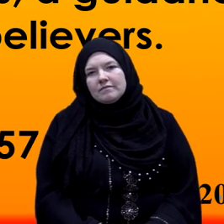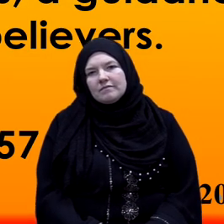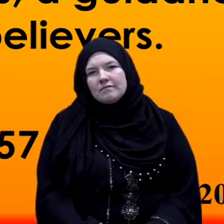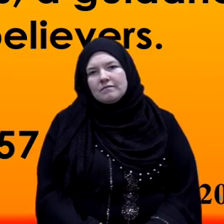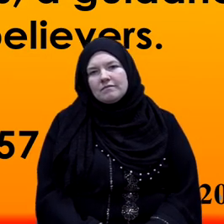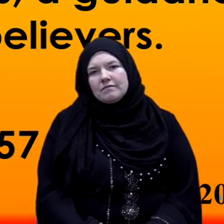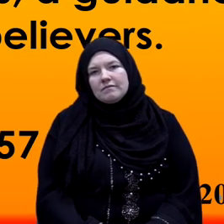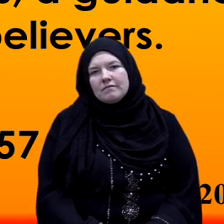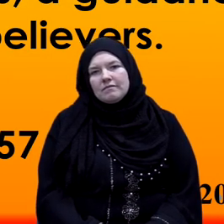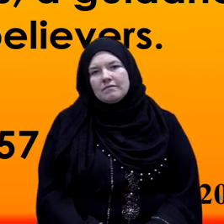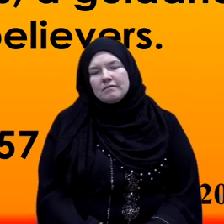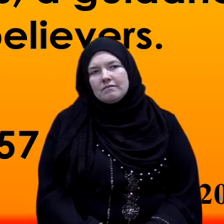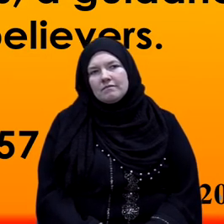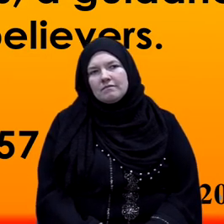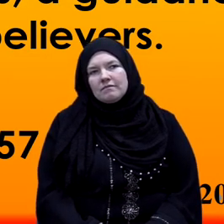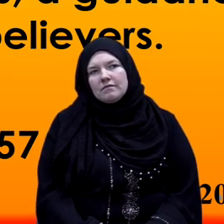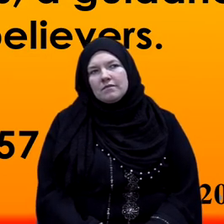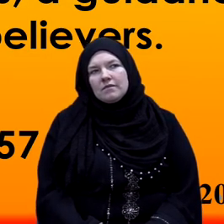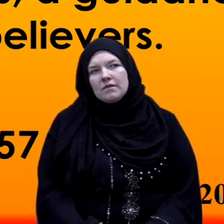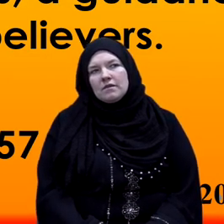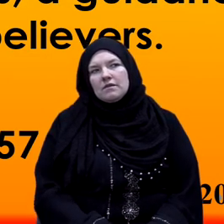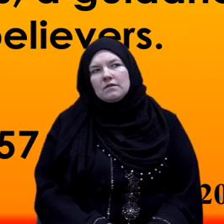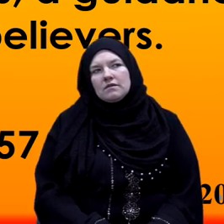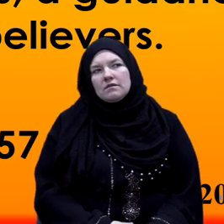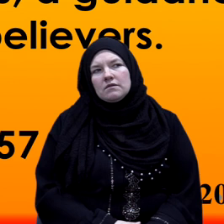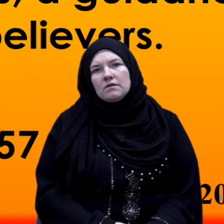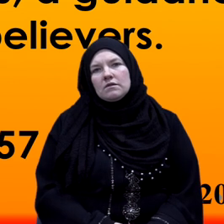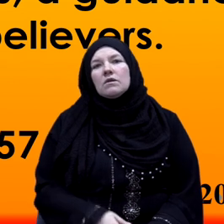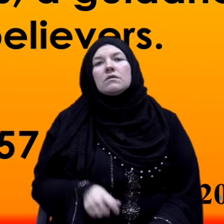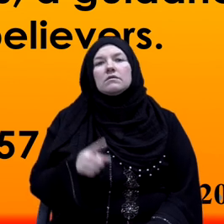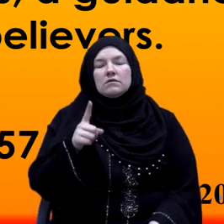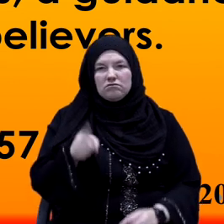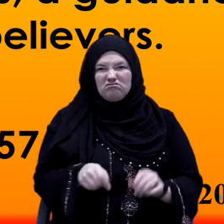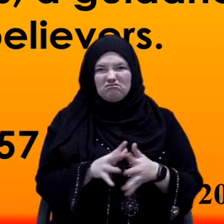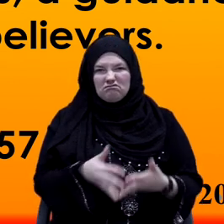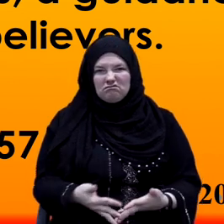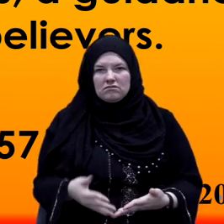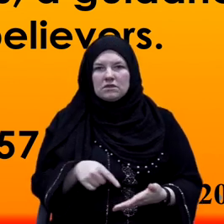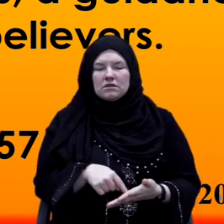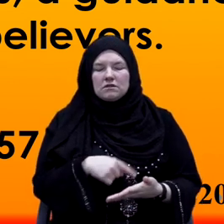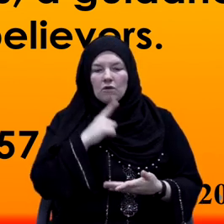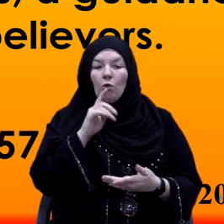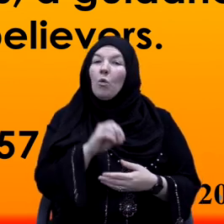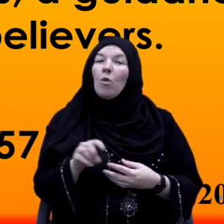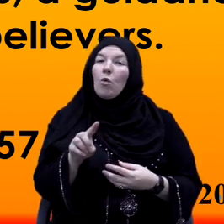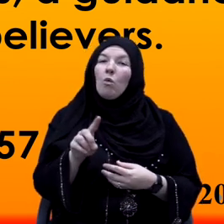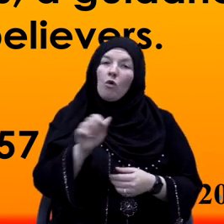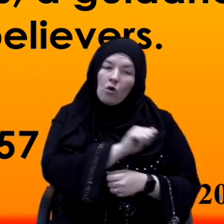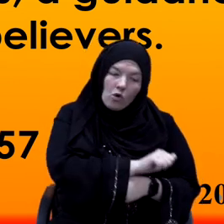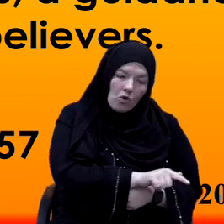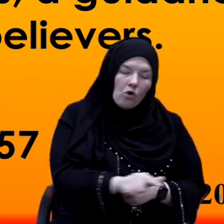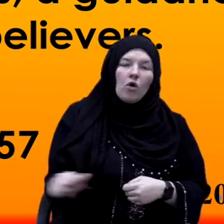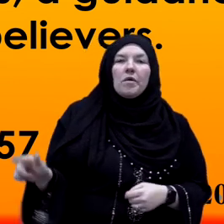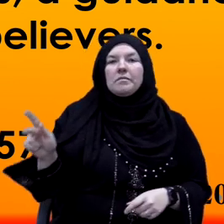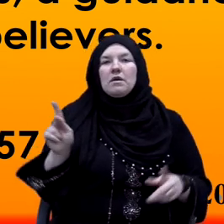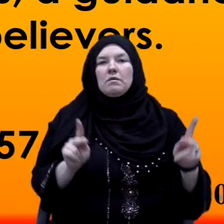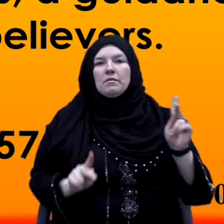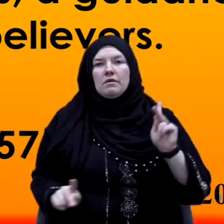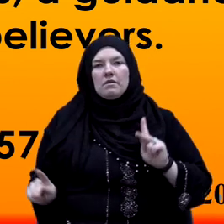Then, Ya أيها الناس, O mankind, قد جاءتكم موعظة من